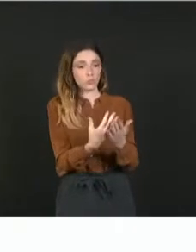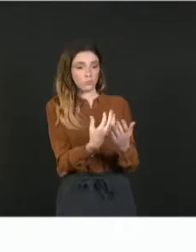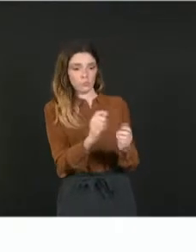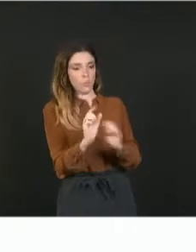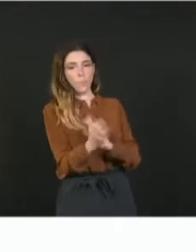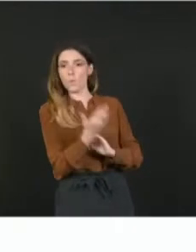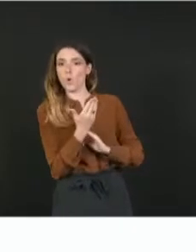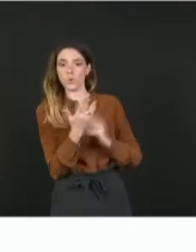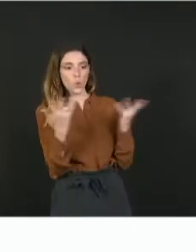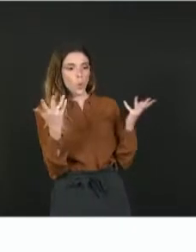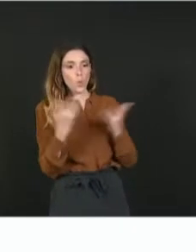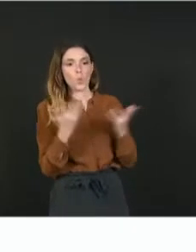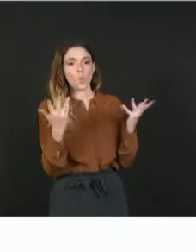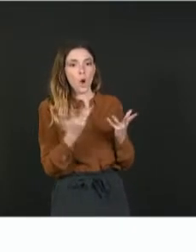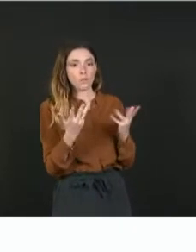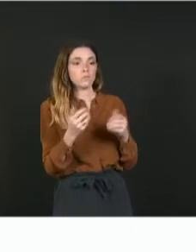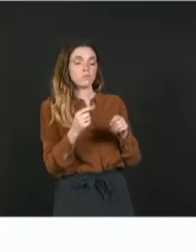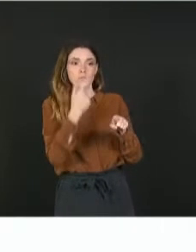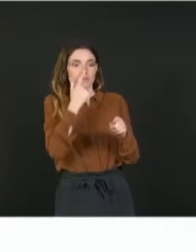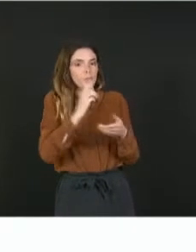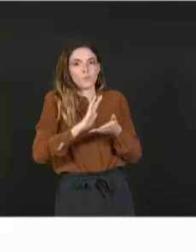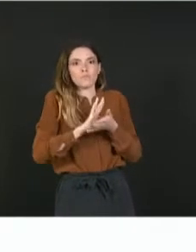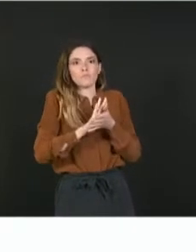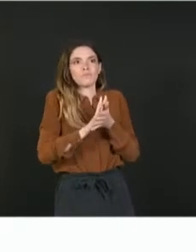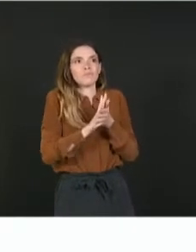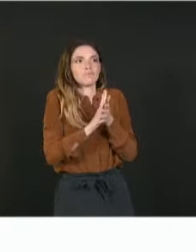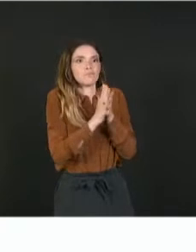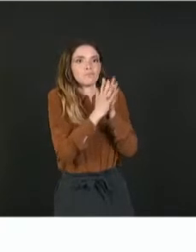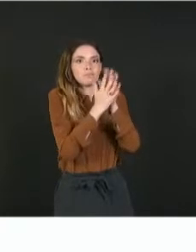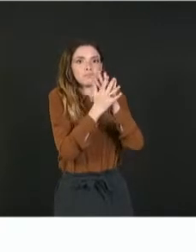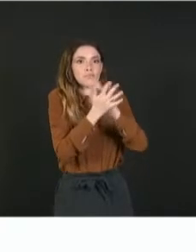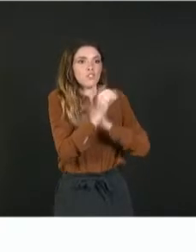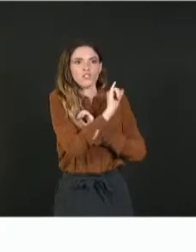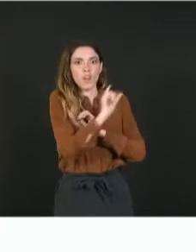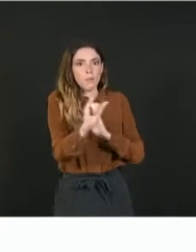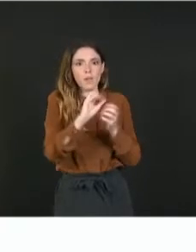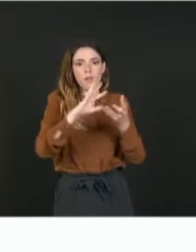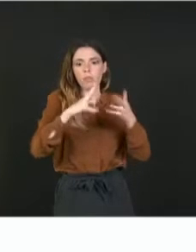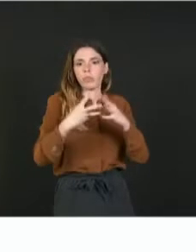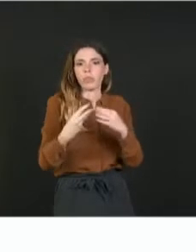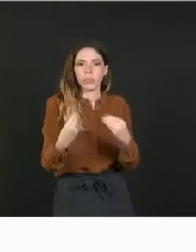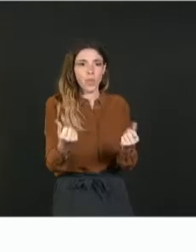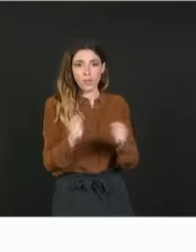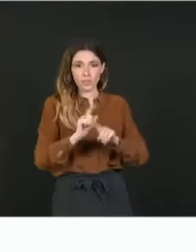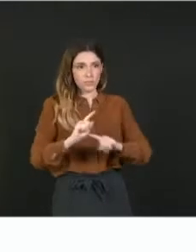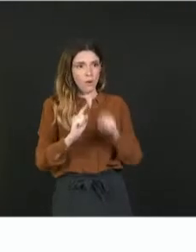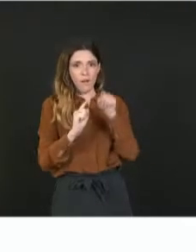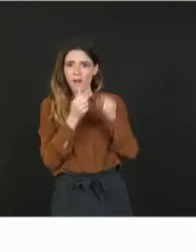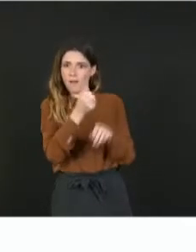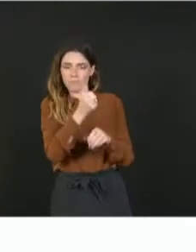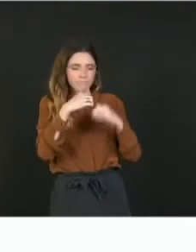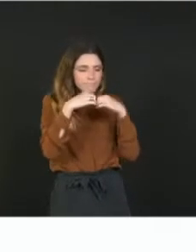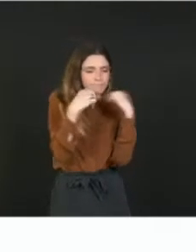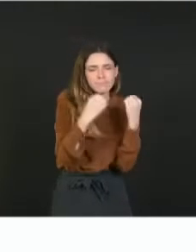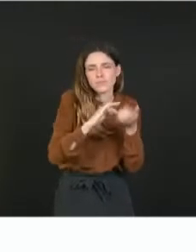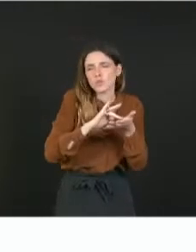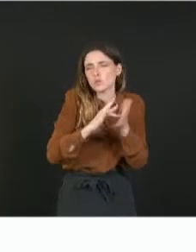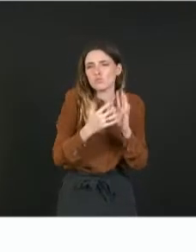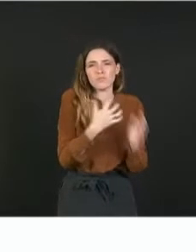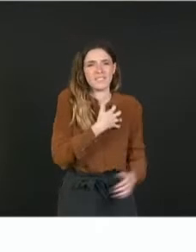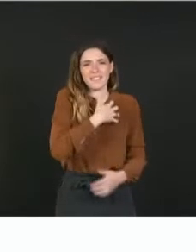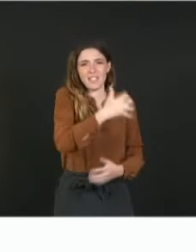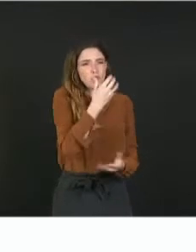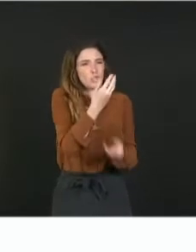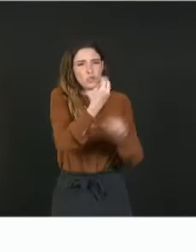aggradante, c'est-à-dire que c'est l'inverse de la dégradation. Elle est en capacité, en fait, de proposer plus de ressources que